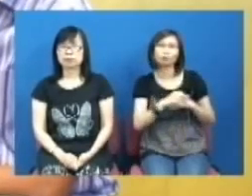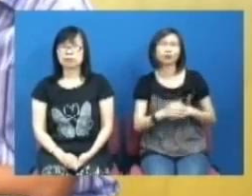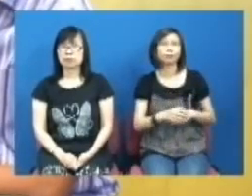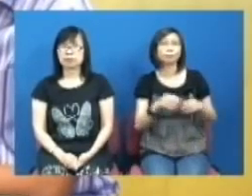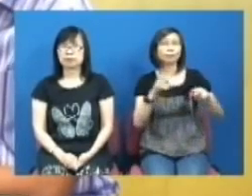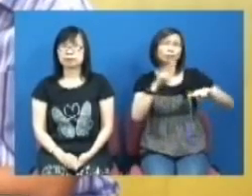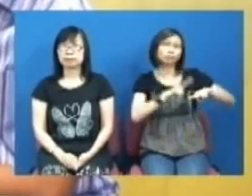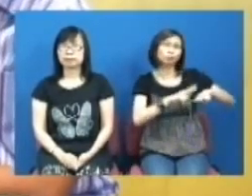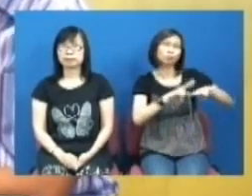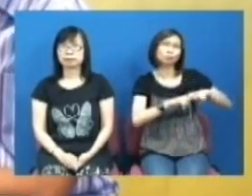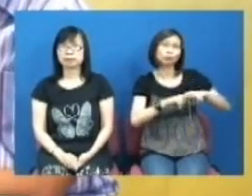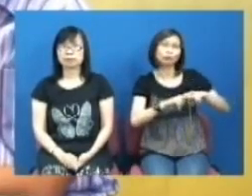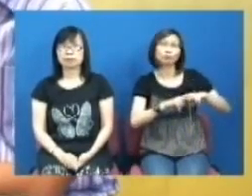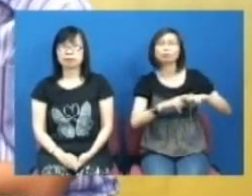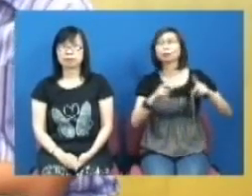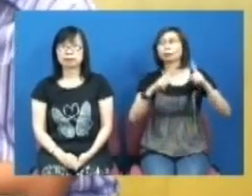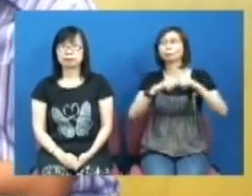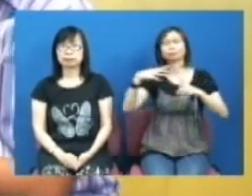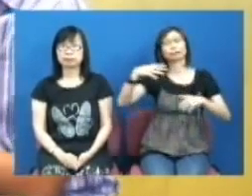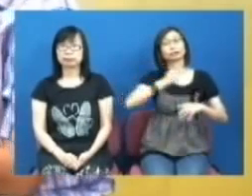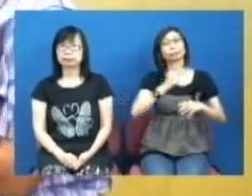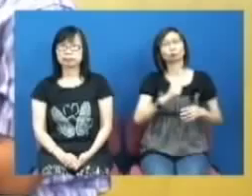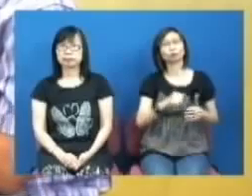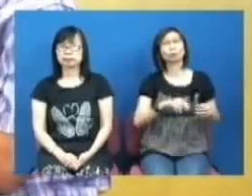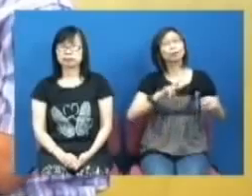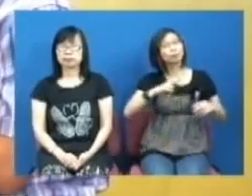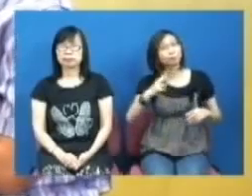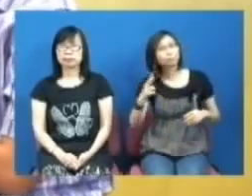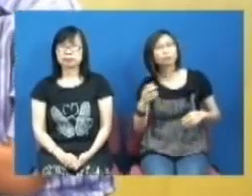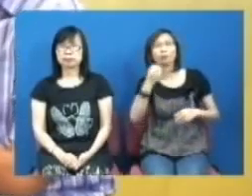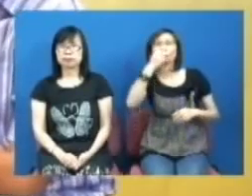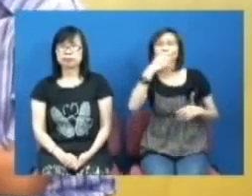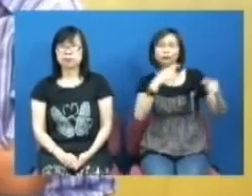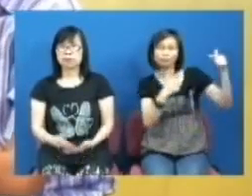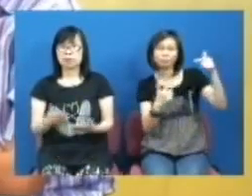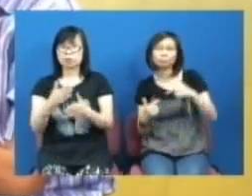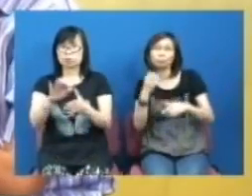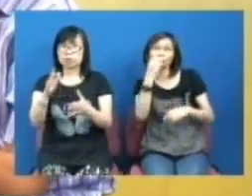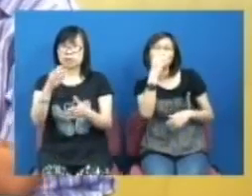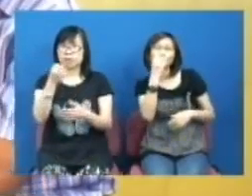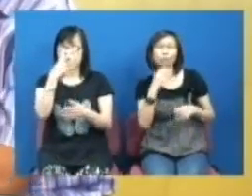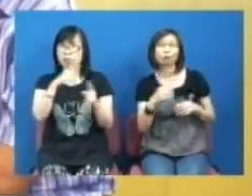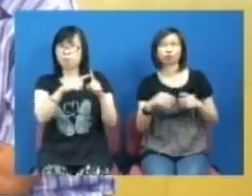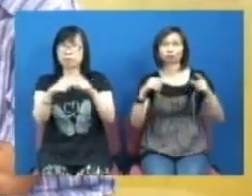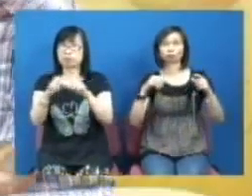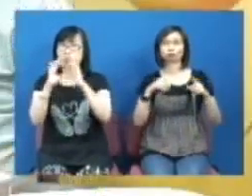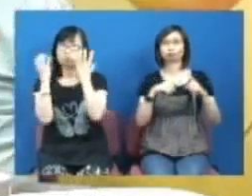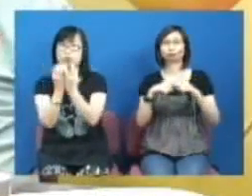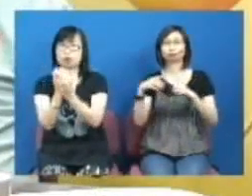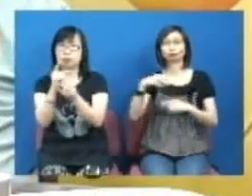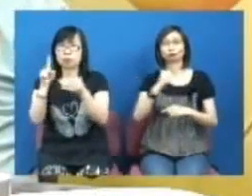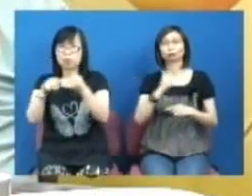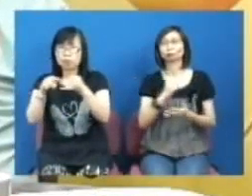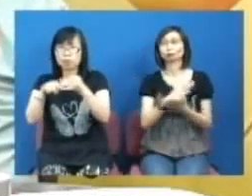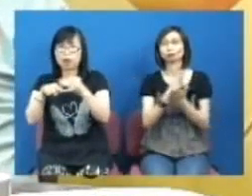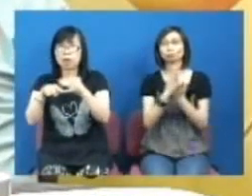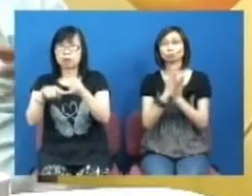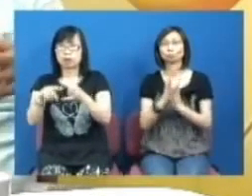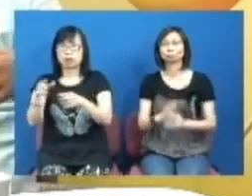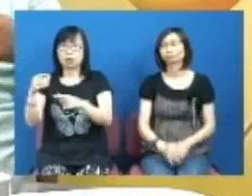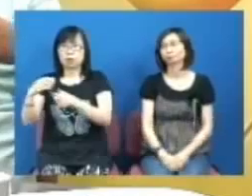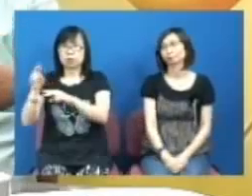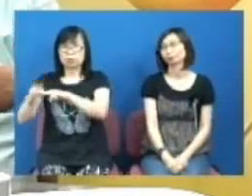到整個香港民主發展嗰個可以叫批判啦，成個大批判。 咁所以其實民主黨之所以後尾同佢有一談，